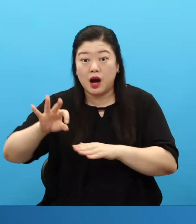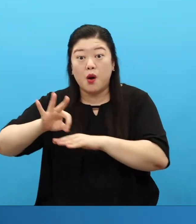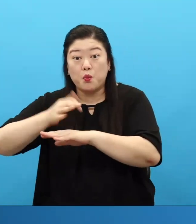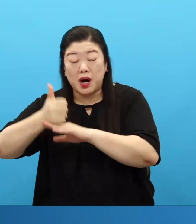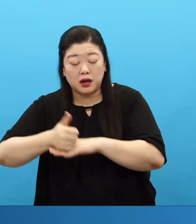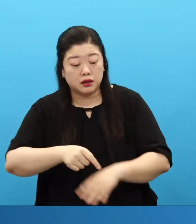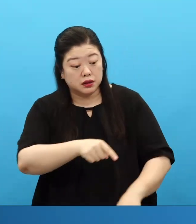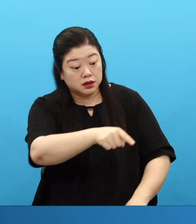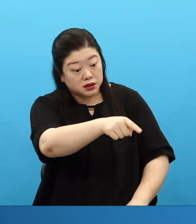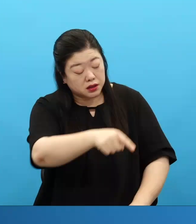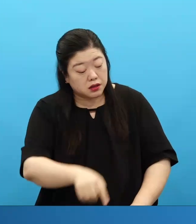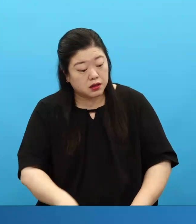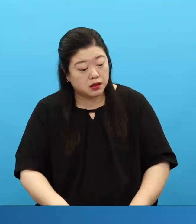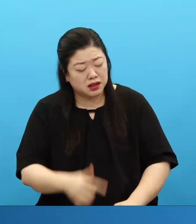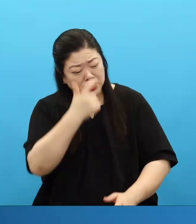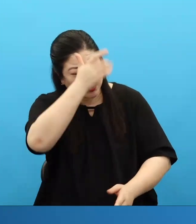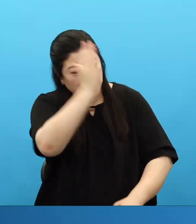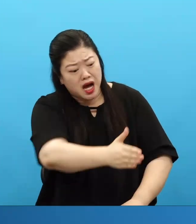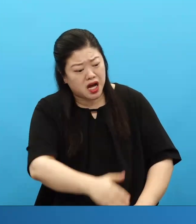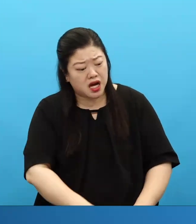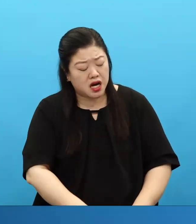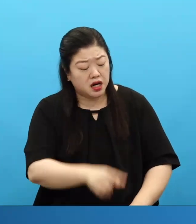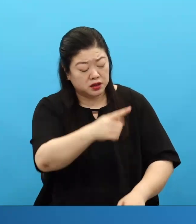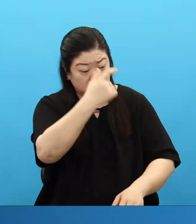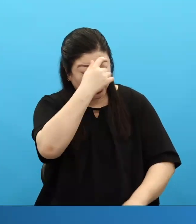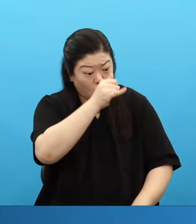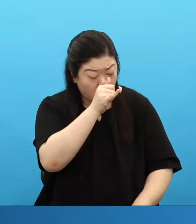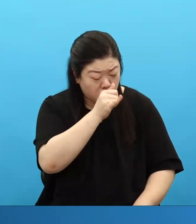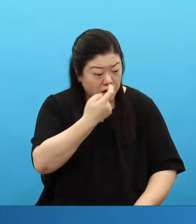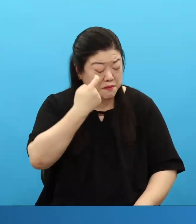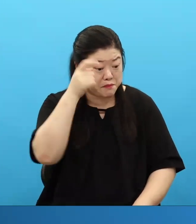이거님 사자굴에 들어갈래? 어? 아니면